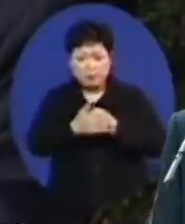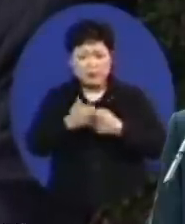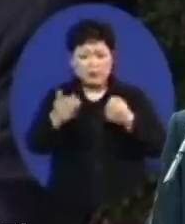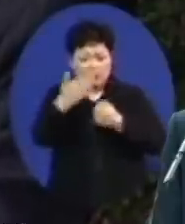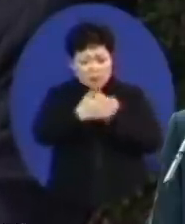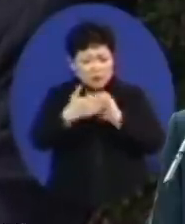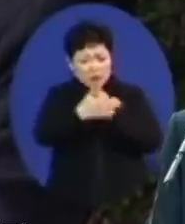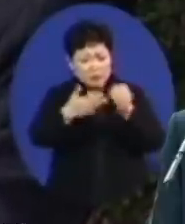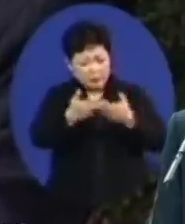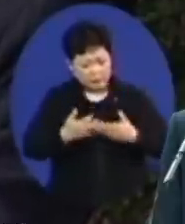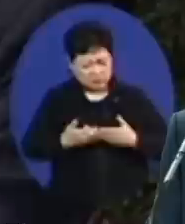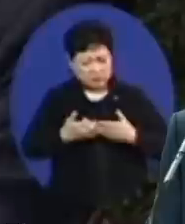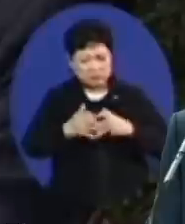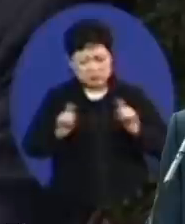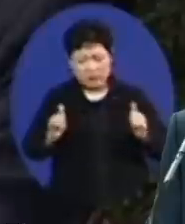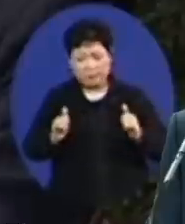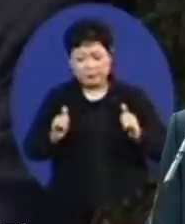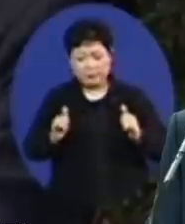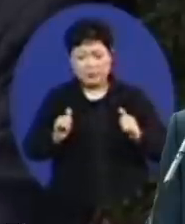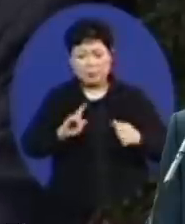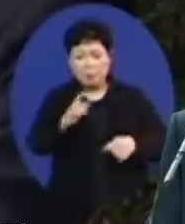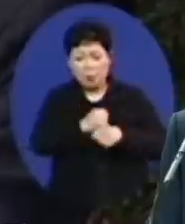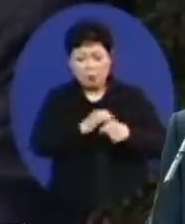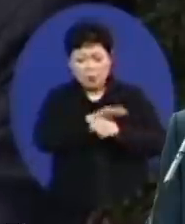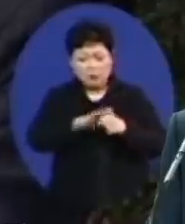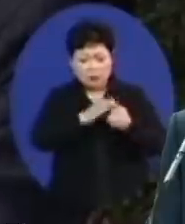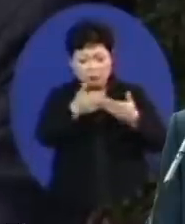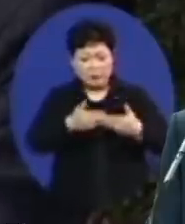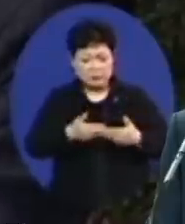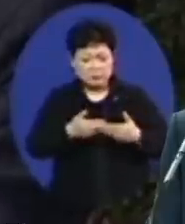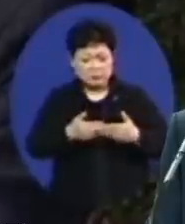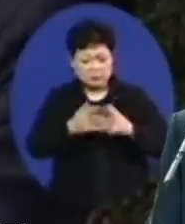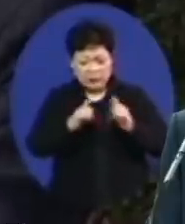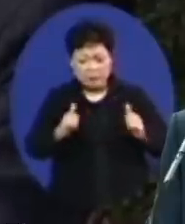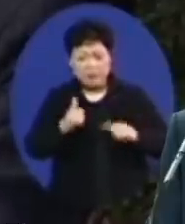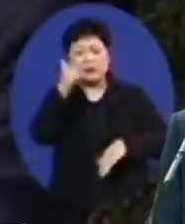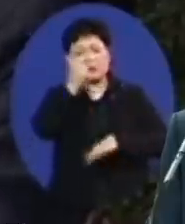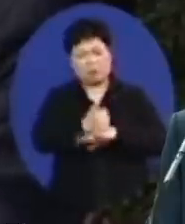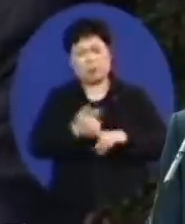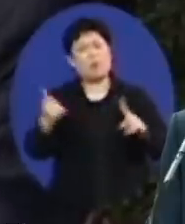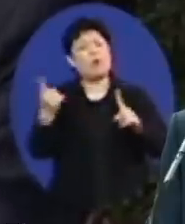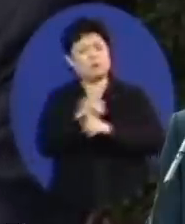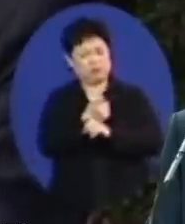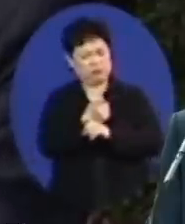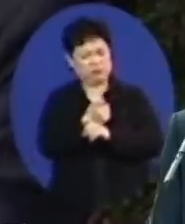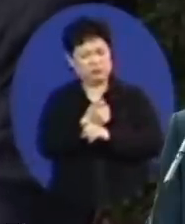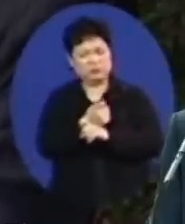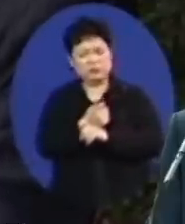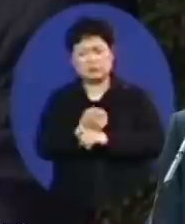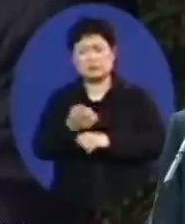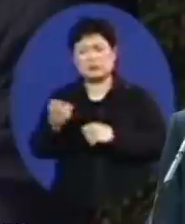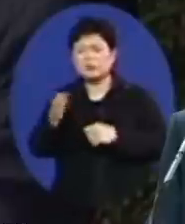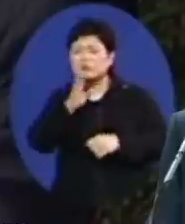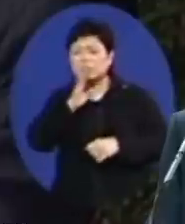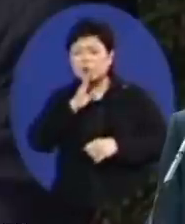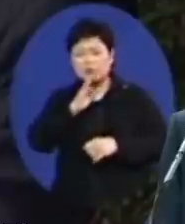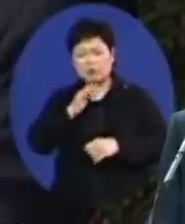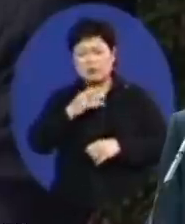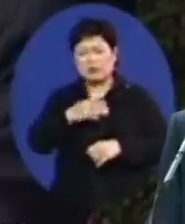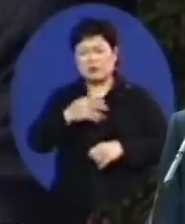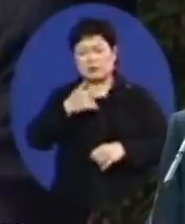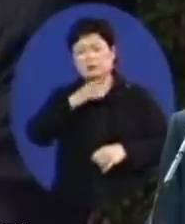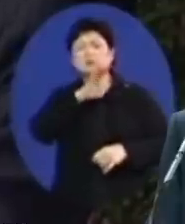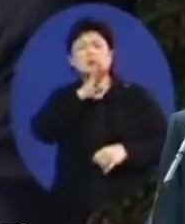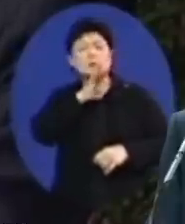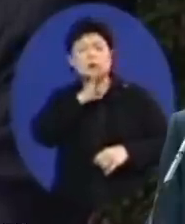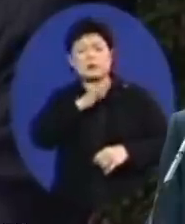사람이 원수를 갚지요. 아무것도 받지 않은 사람은 원수를 갚지 않습니다. 참 비열합니다. 은혜를 받았으면 받은 것에 대해서